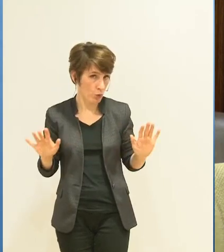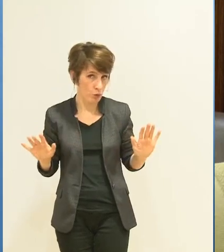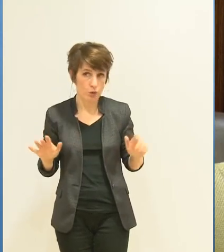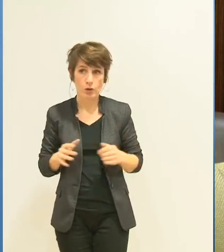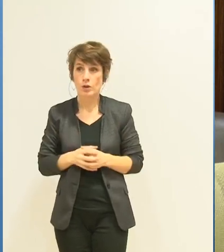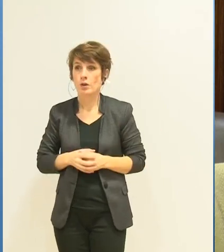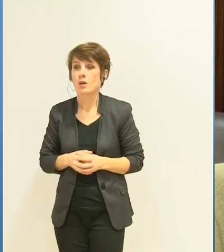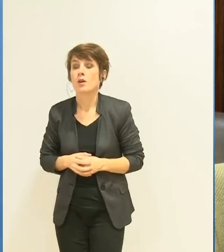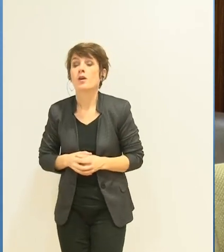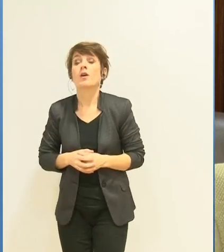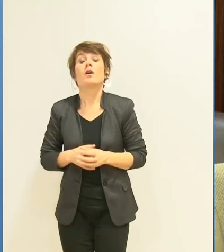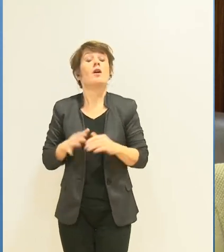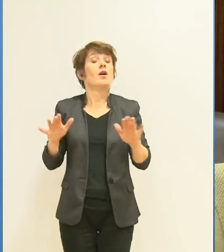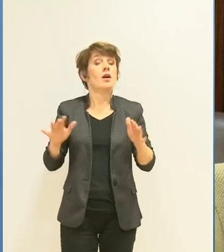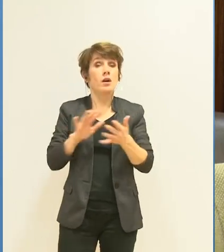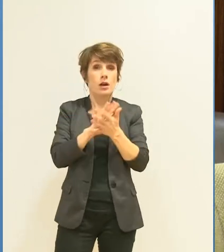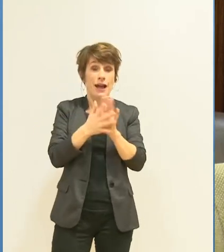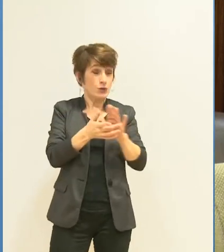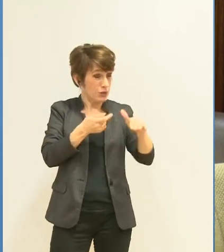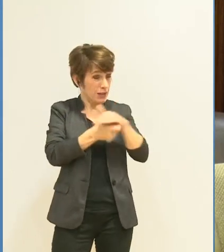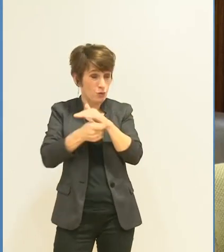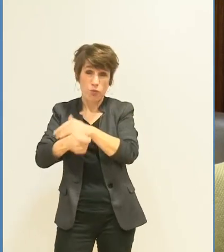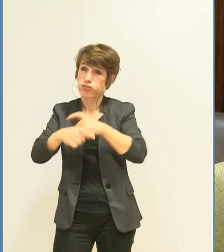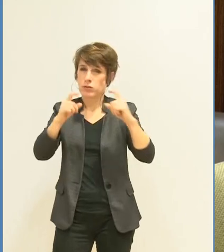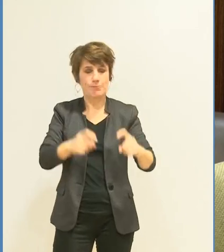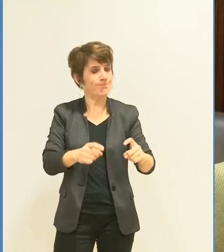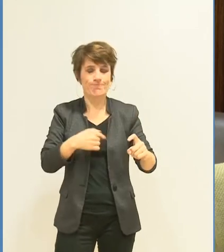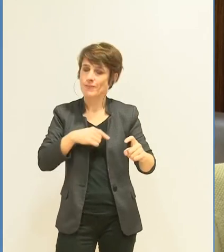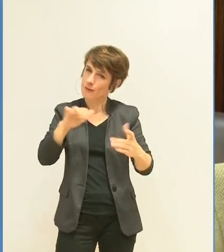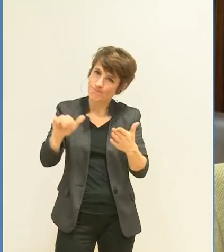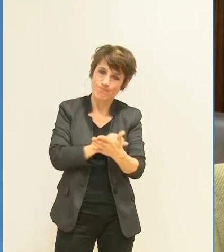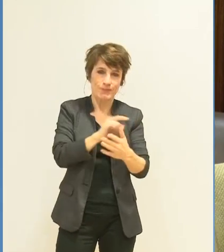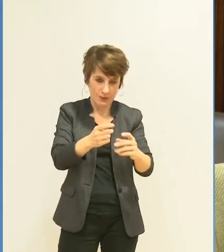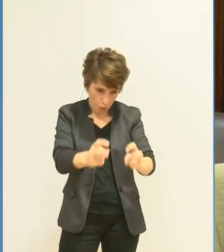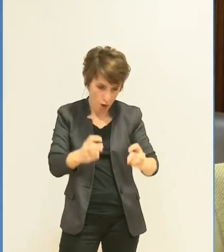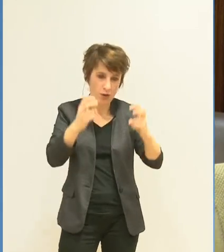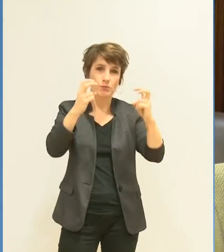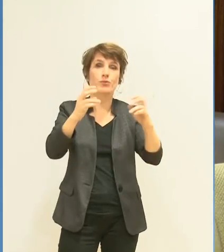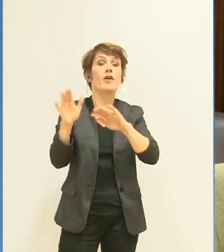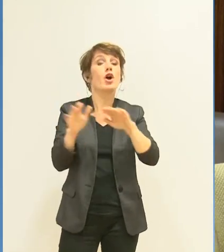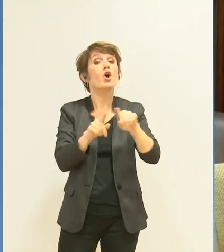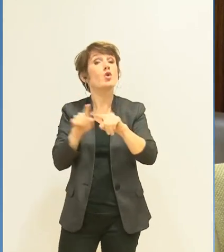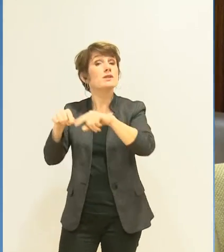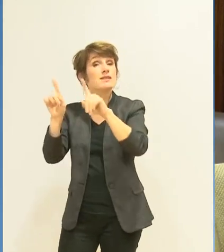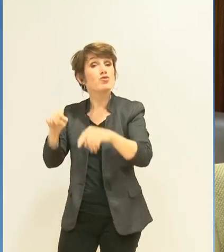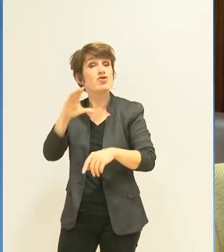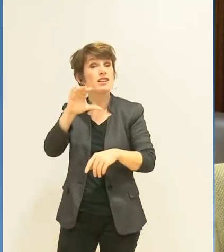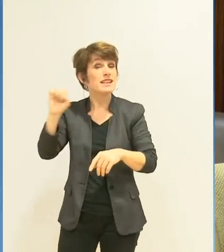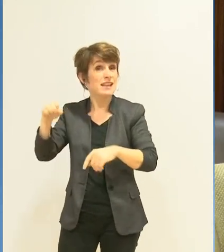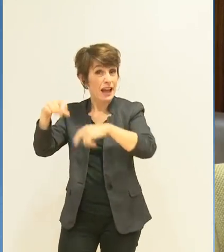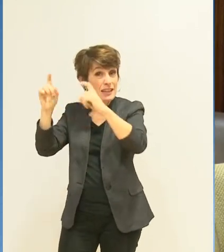revenir sur les baisses drastiques des subventions aux associations revenir aussi à la baisse du budget du ccas